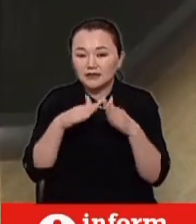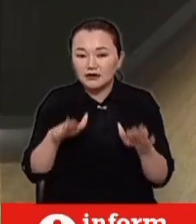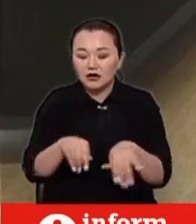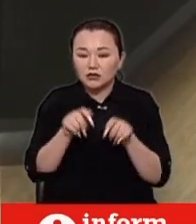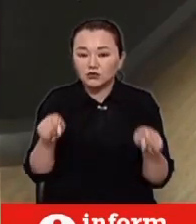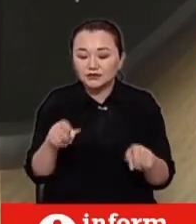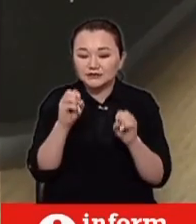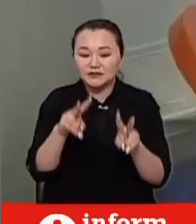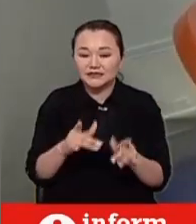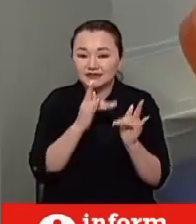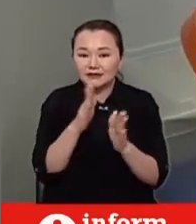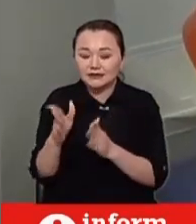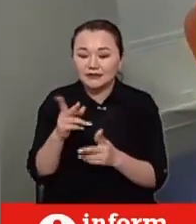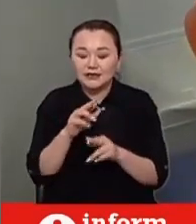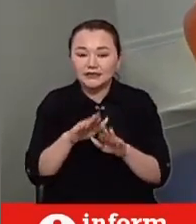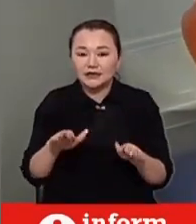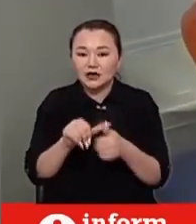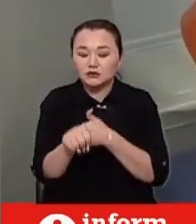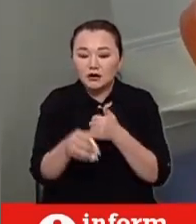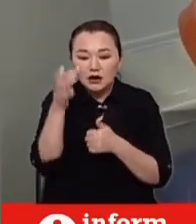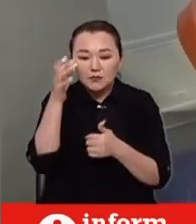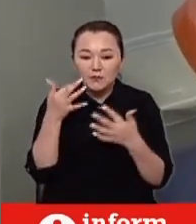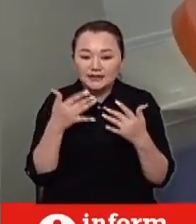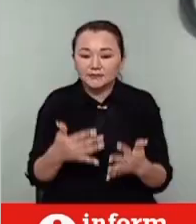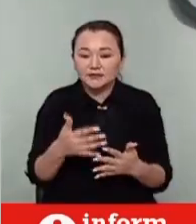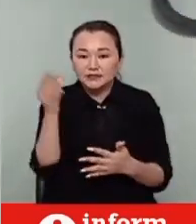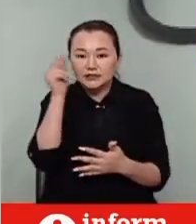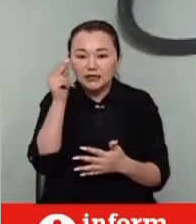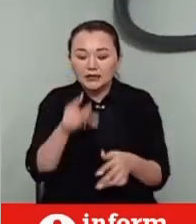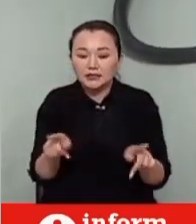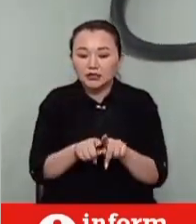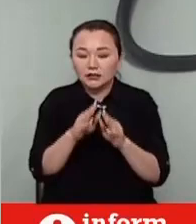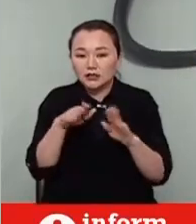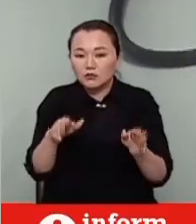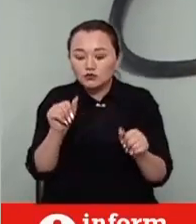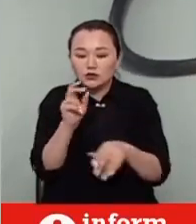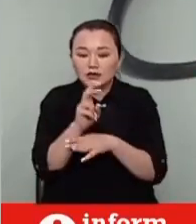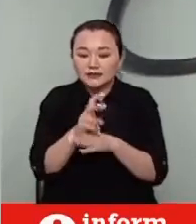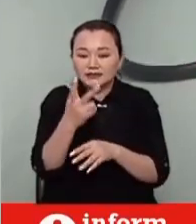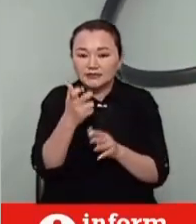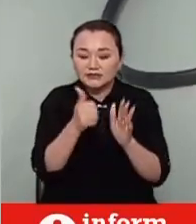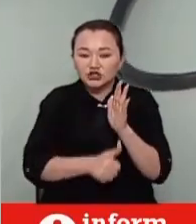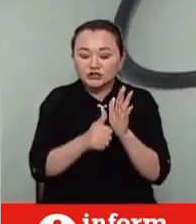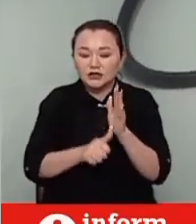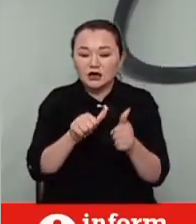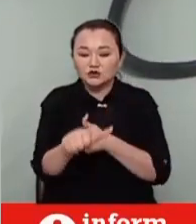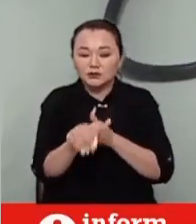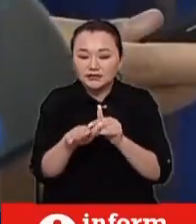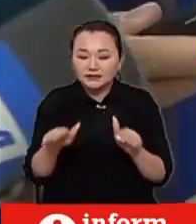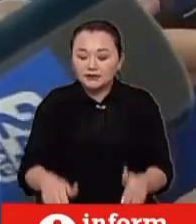при специнтернатах для детей с особыми образовательными потребностями. В такие лагеря смогут ходить 360 особенных